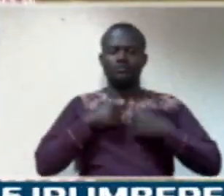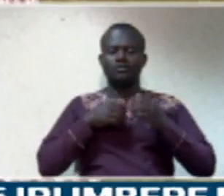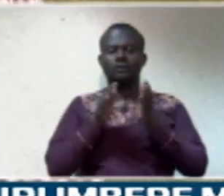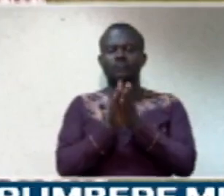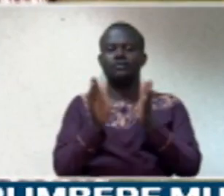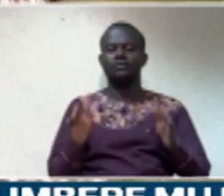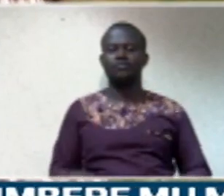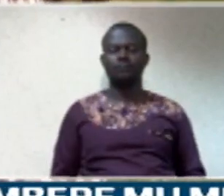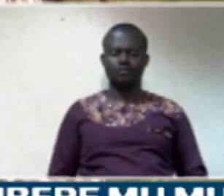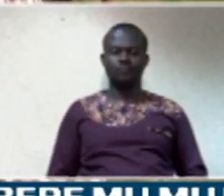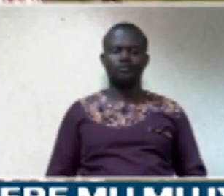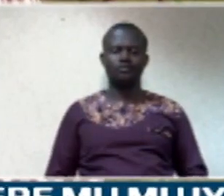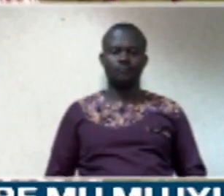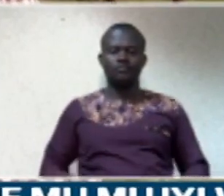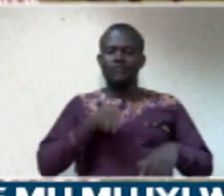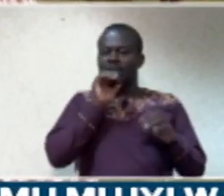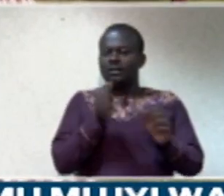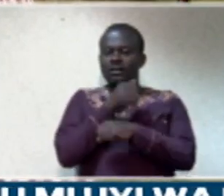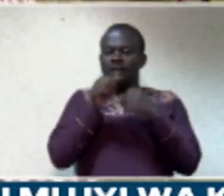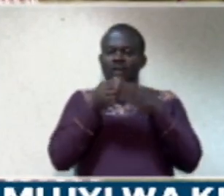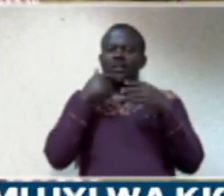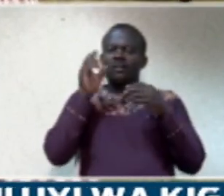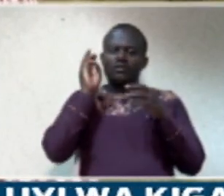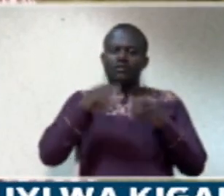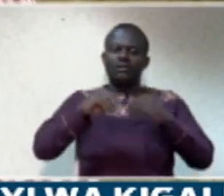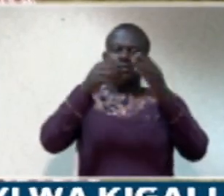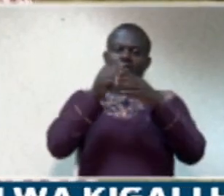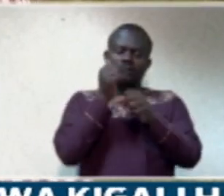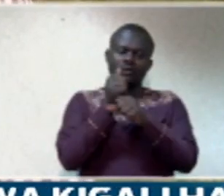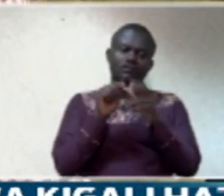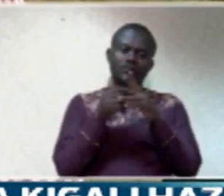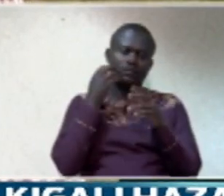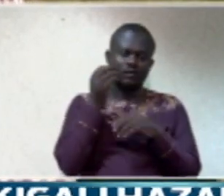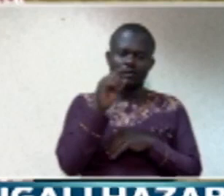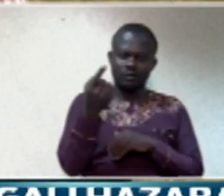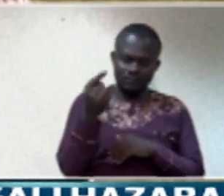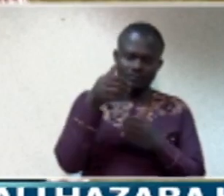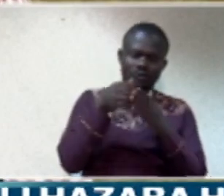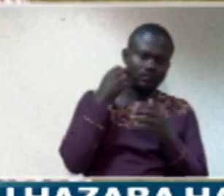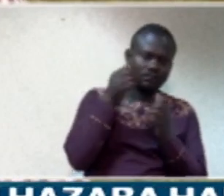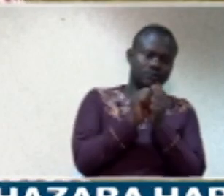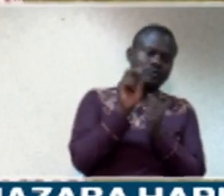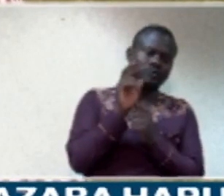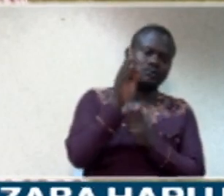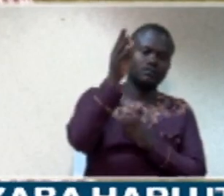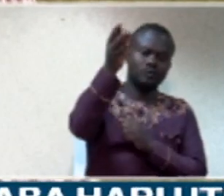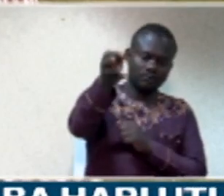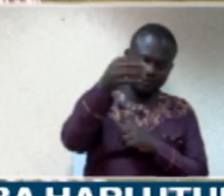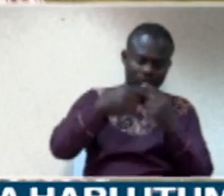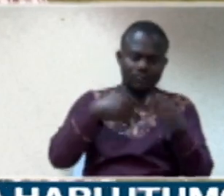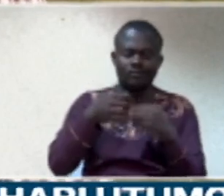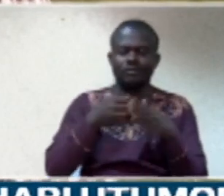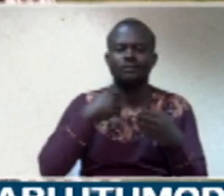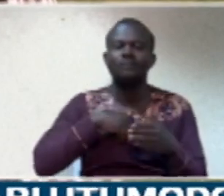Ntabwo twavuga ngo tuzatanga akazi guhera mu kwa mbere kugeza mu kwa 12 umwaka utaha bikomeza.